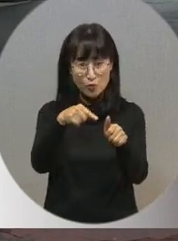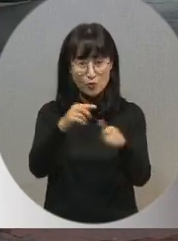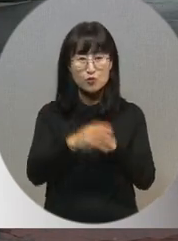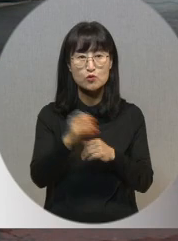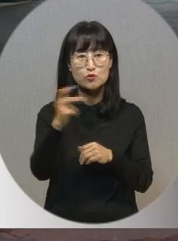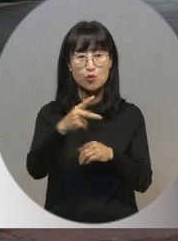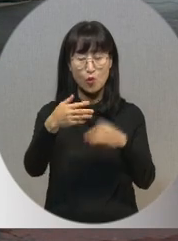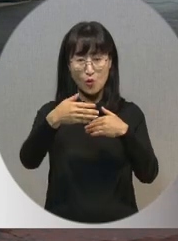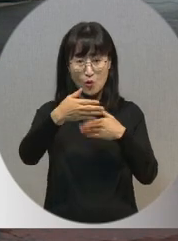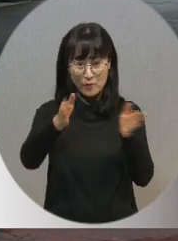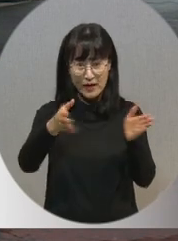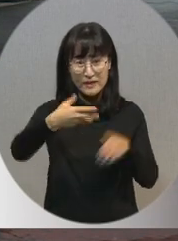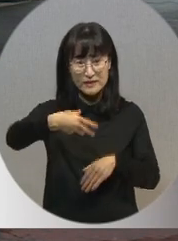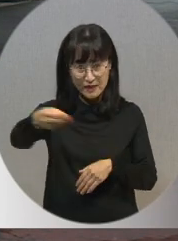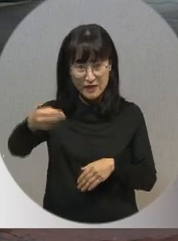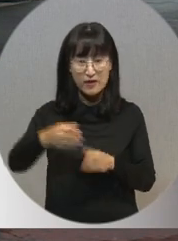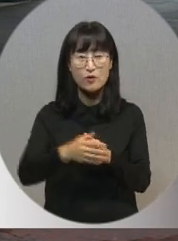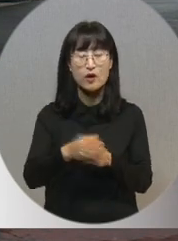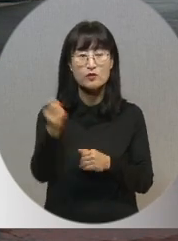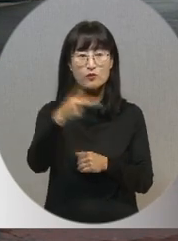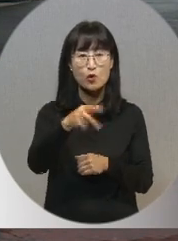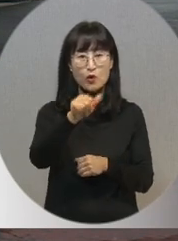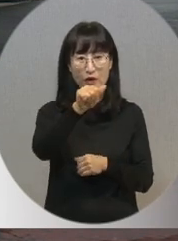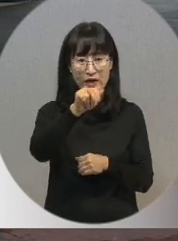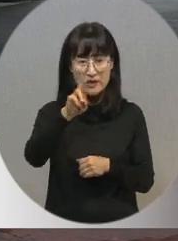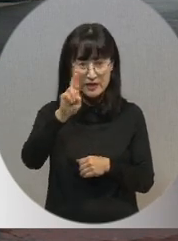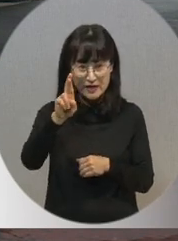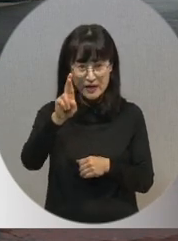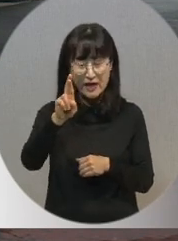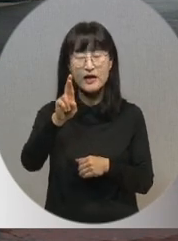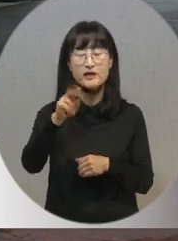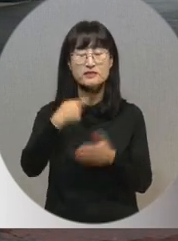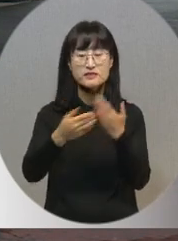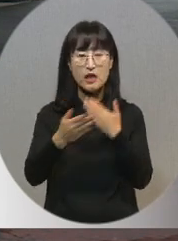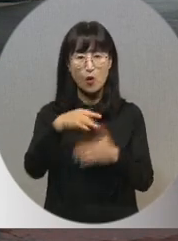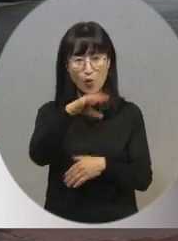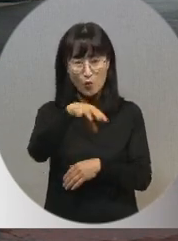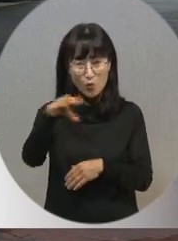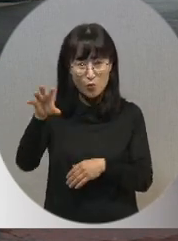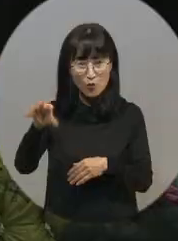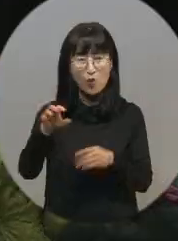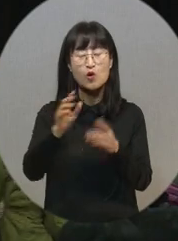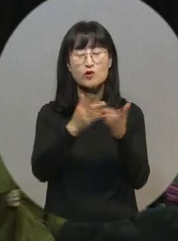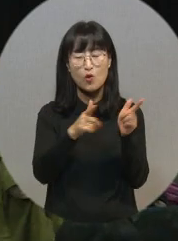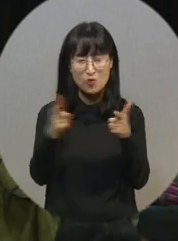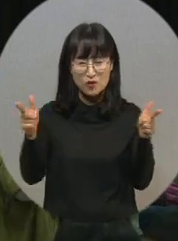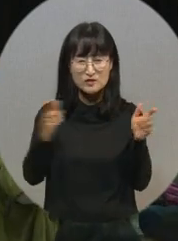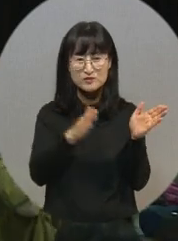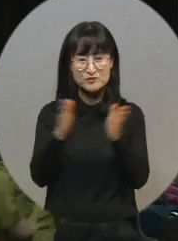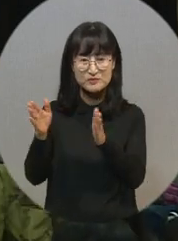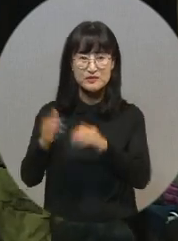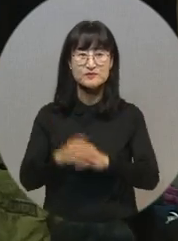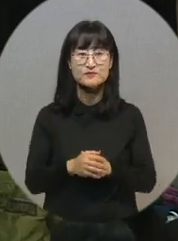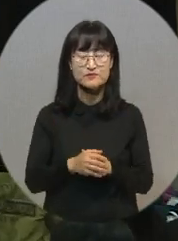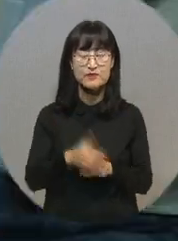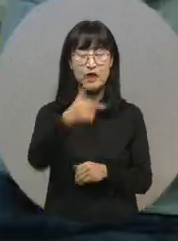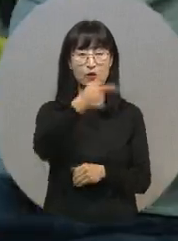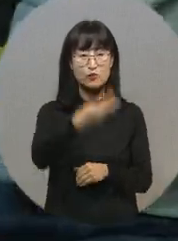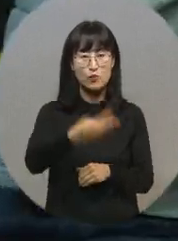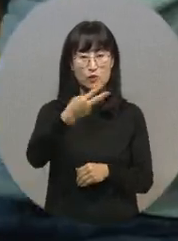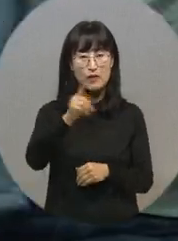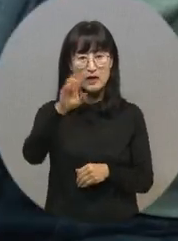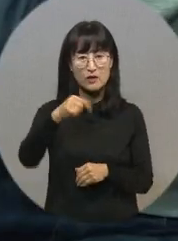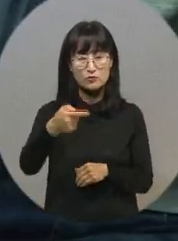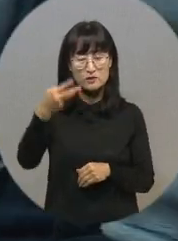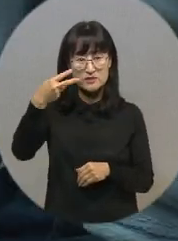대관, 그리고 거기서 이용하는 AI 기기를 활용한 체험 공간, 그래서 다양한 것들을 준비했으니까요. 한편 이날 놀라운드 개소식을